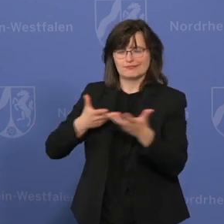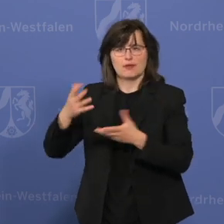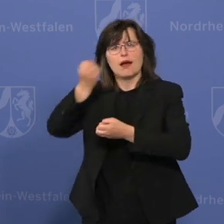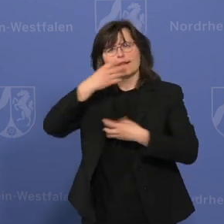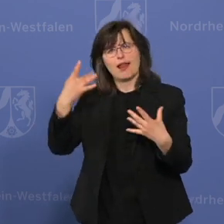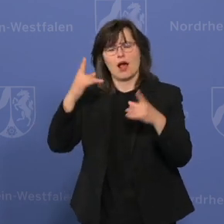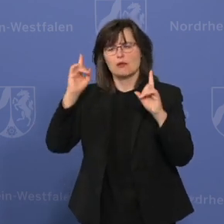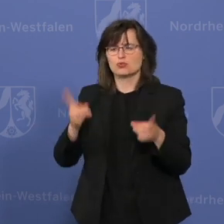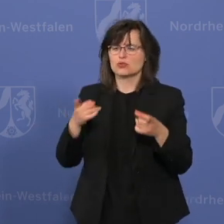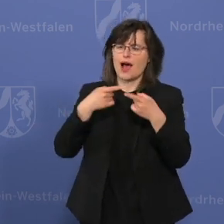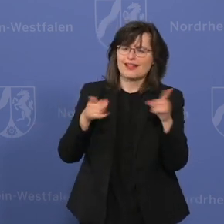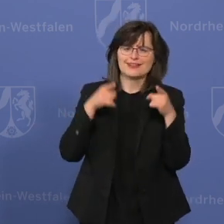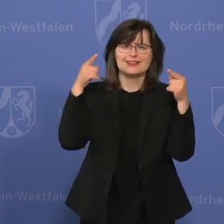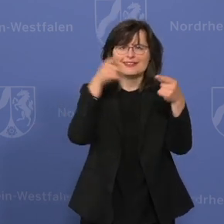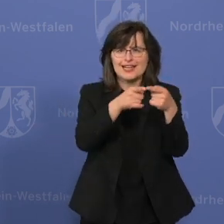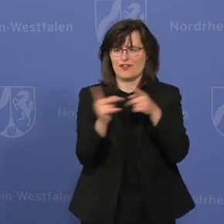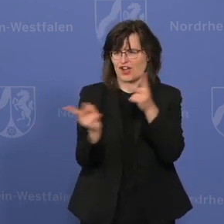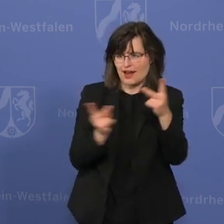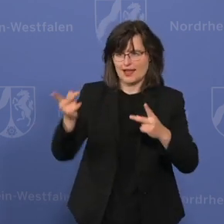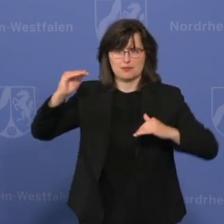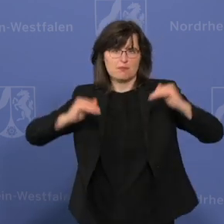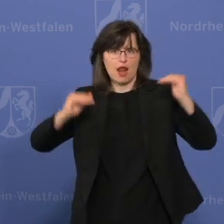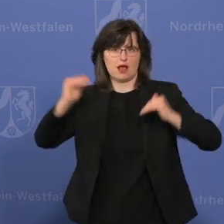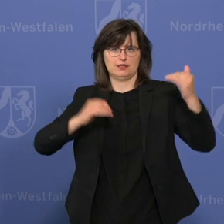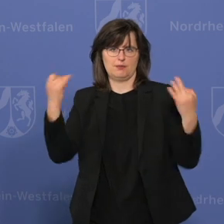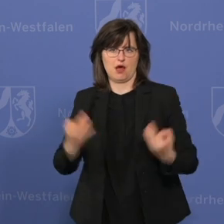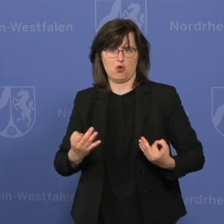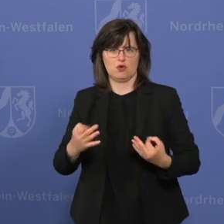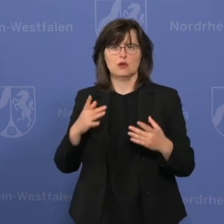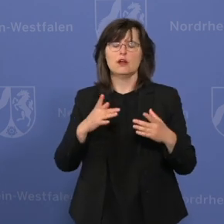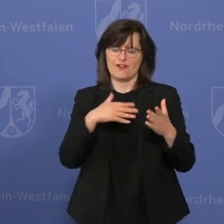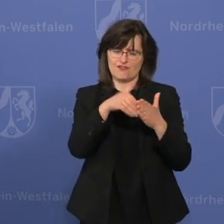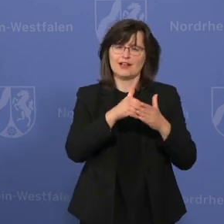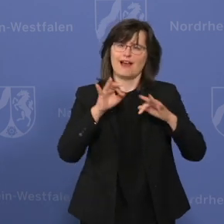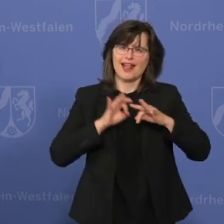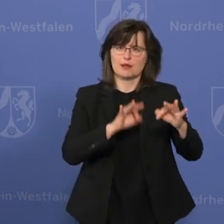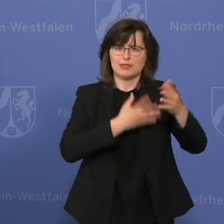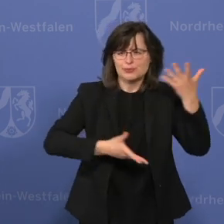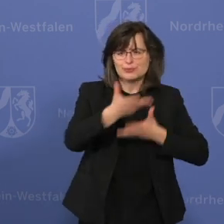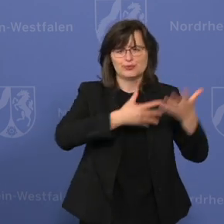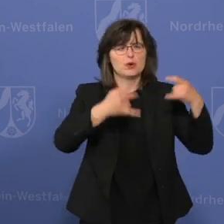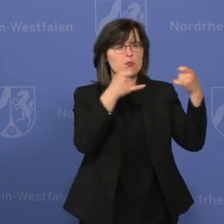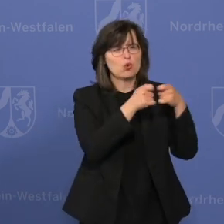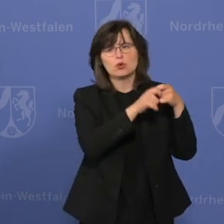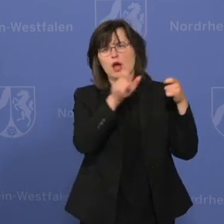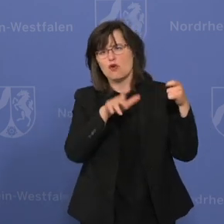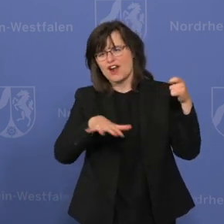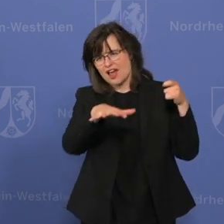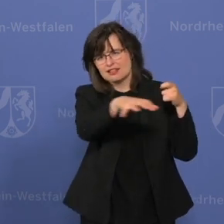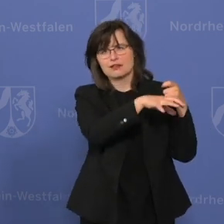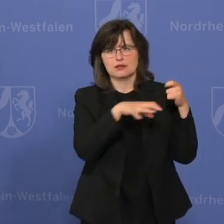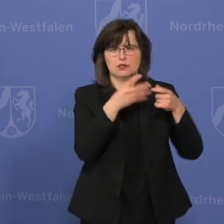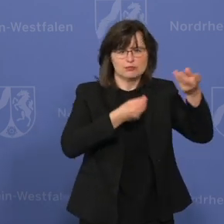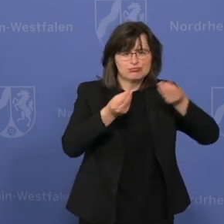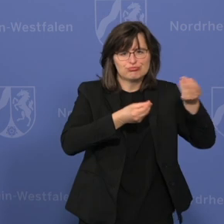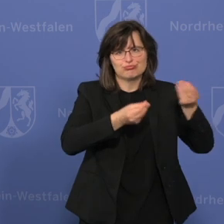bringen mit den anderen Zielen. Und hierzu finden ja Gespräche auch statt, regelmäßig auch zwischen Bund und Ländern. Und